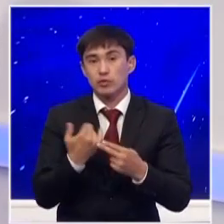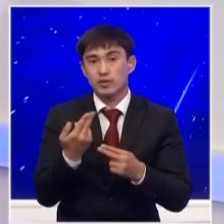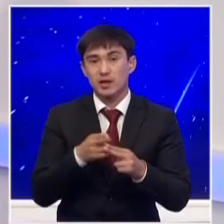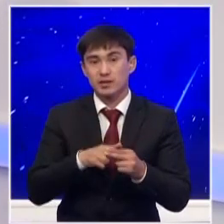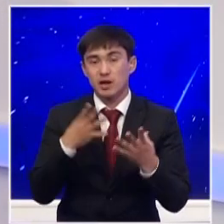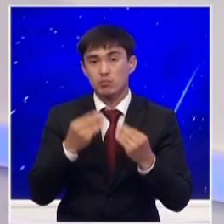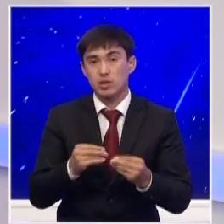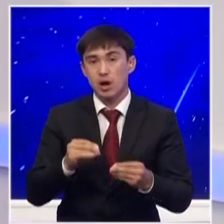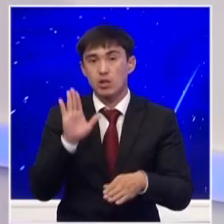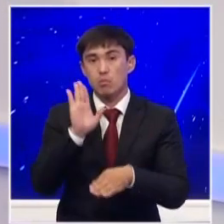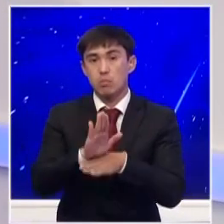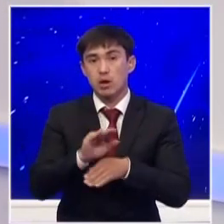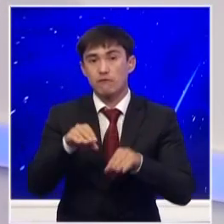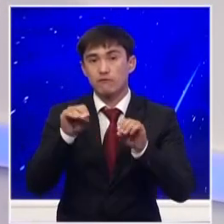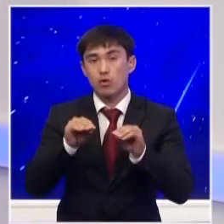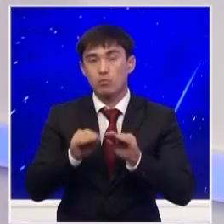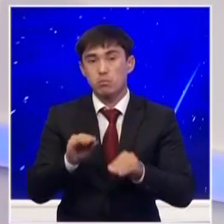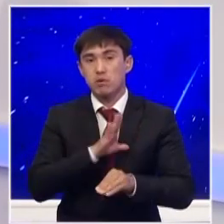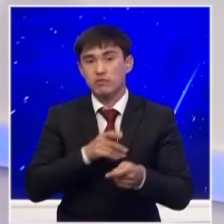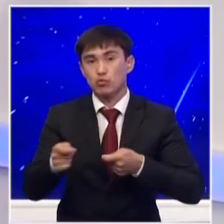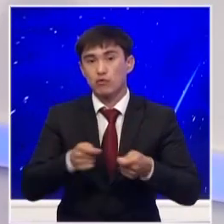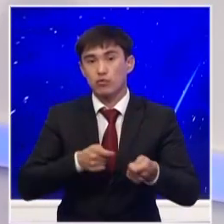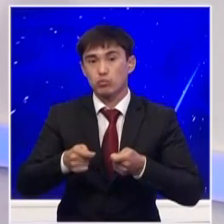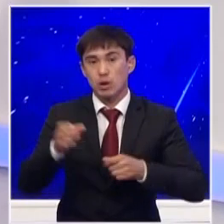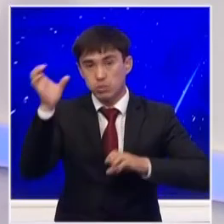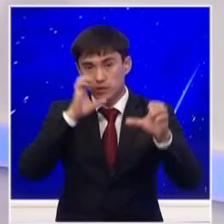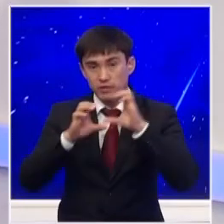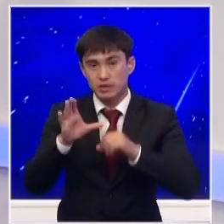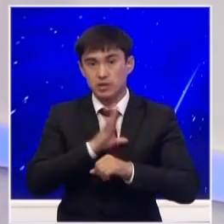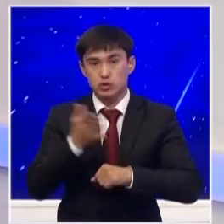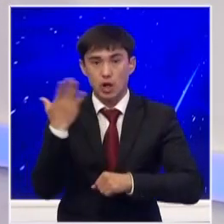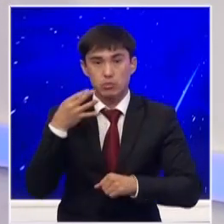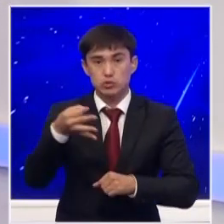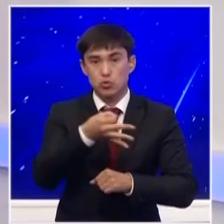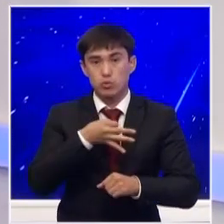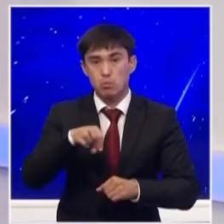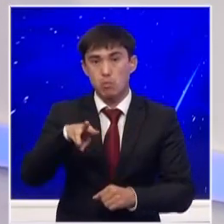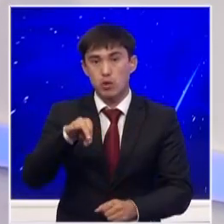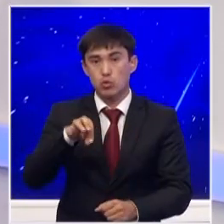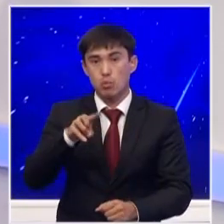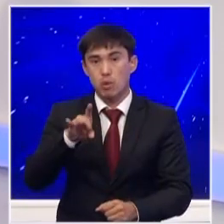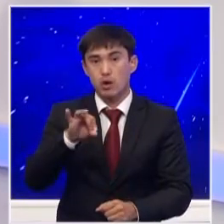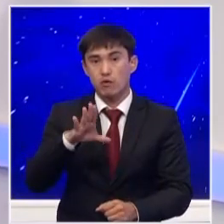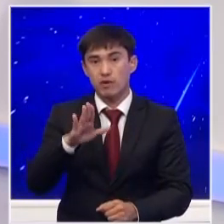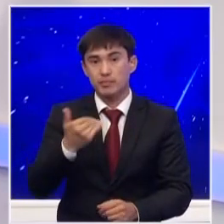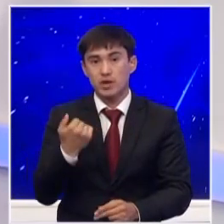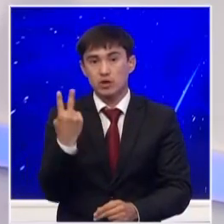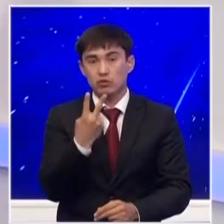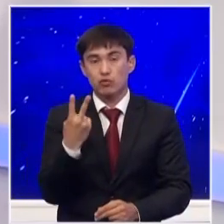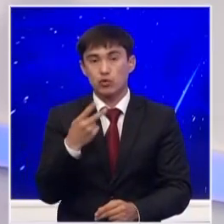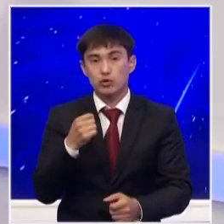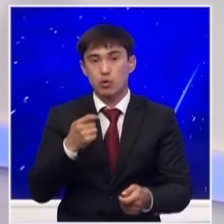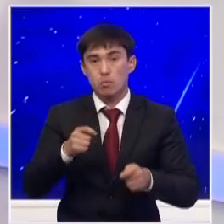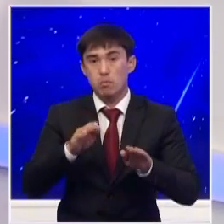На днях был оглашен приговор в отношении бывшего руководителя управления образования, тогда еще Алматинской области, Майгуль Омаровой, и двух